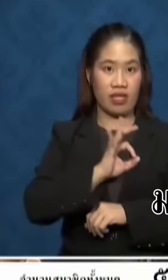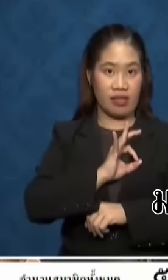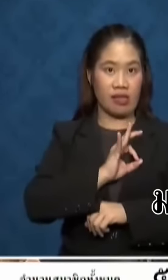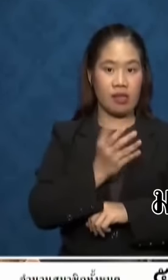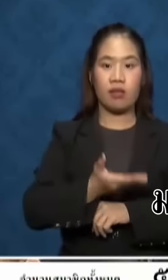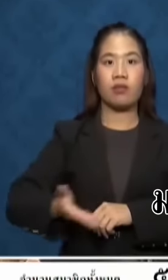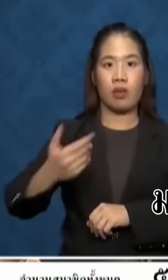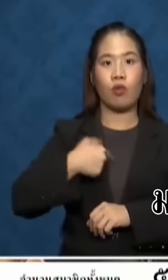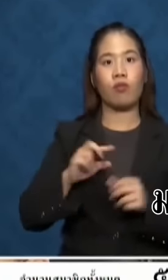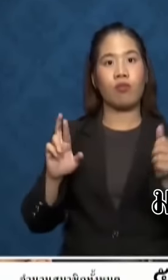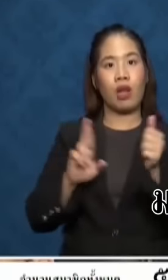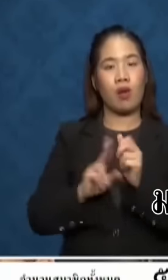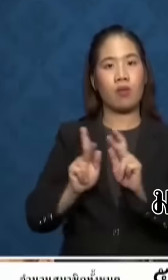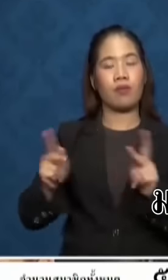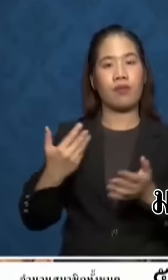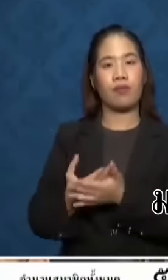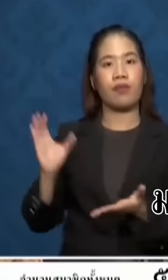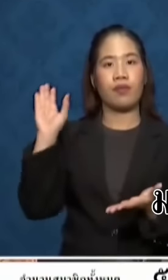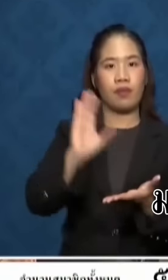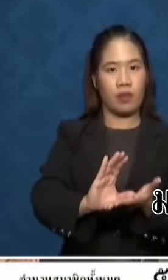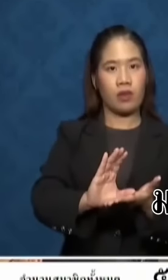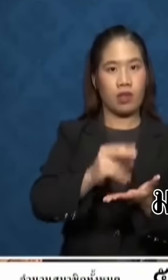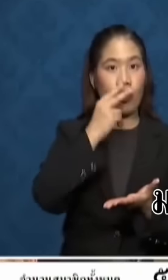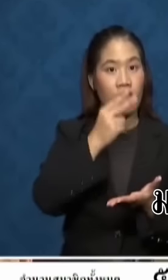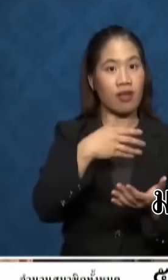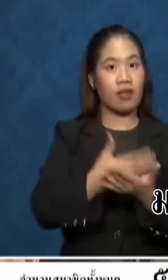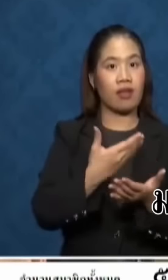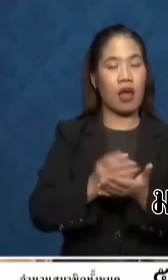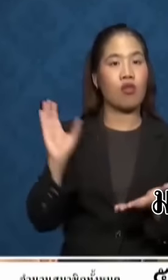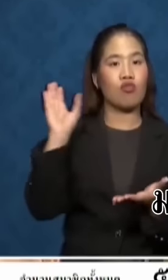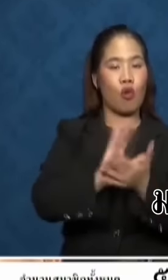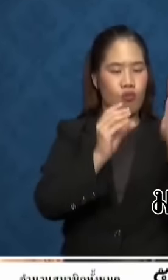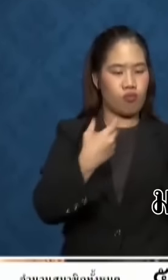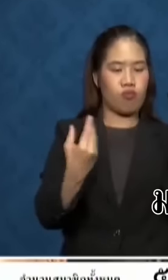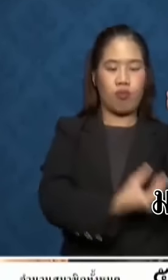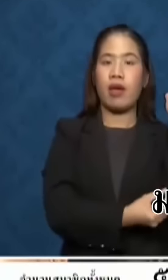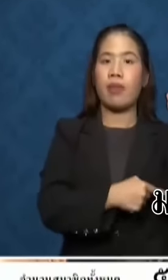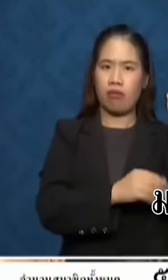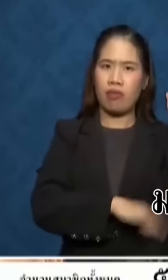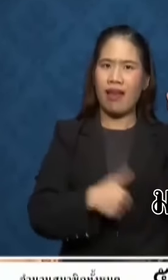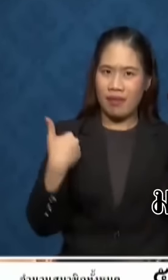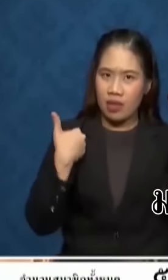ุมนี้ผมเป็นรองประทานกำมาที่การงบประมาณก็เหนงบประมาณลไปภาคใต้แล้วมเปคามจริอย่ไร